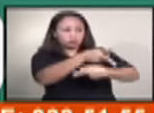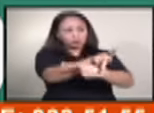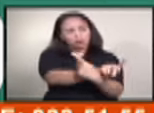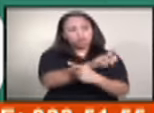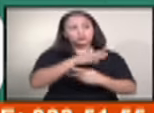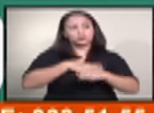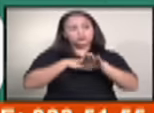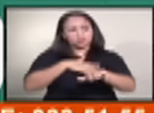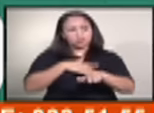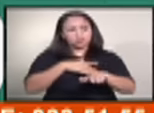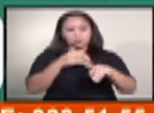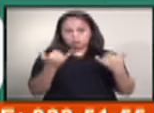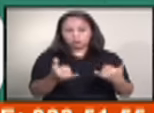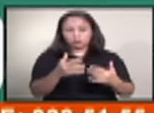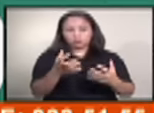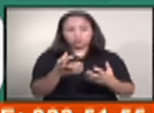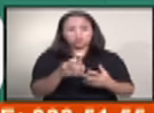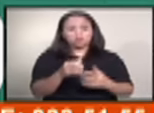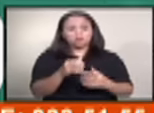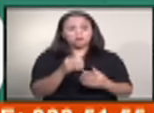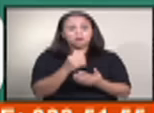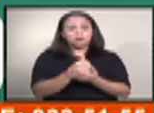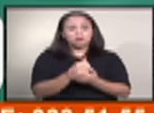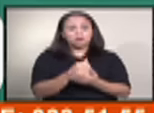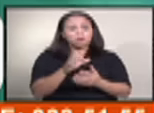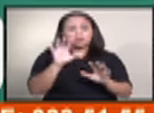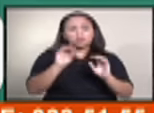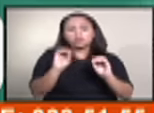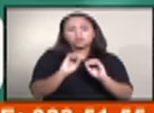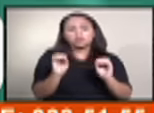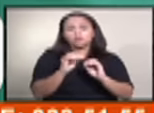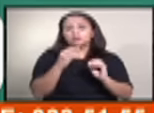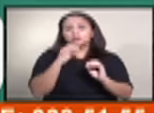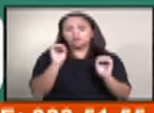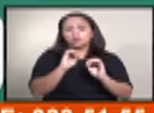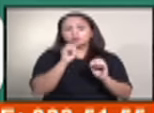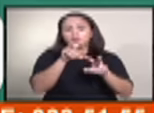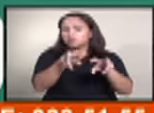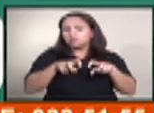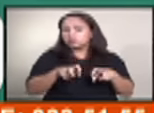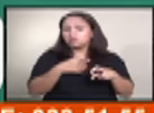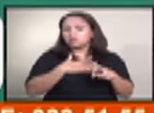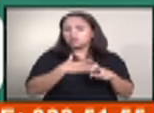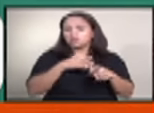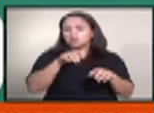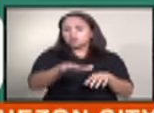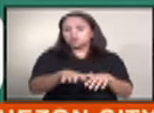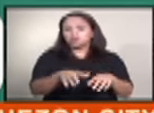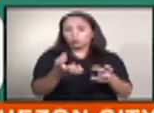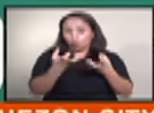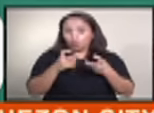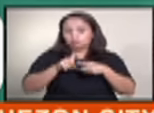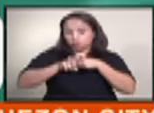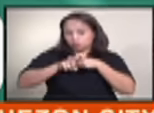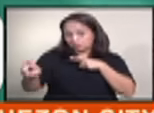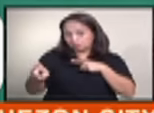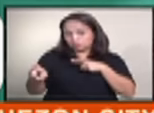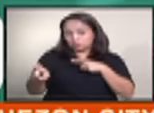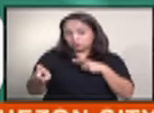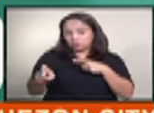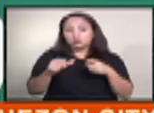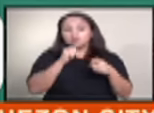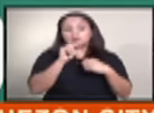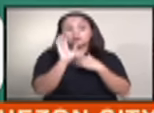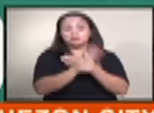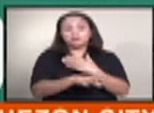mo, sa'yo lang. Ano pinagdamot ko? Pinagdamot ko ba sa'yo si Avo? Gusto mo yung ipakita ko pa sa'yo yung mga text mo. Hindi ko na nga nabalik